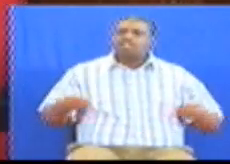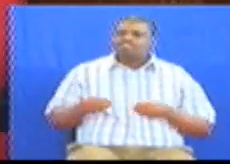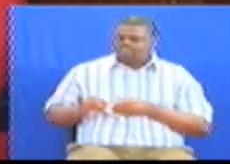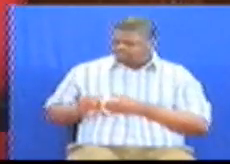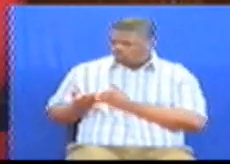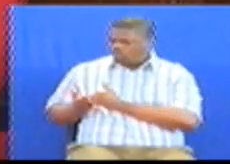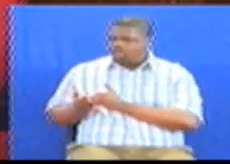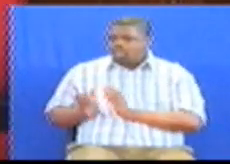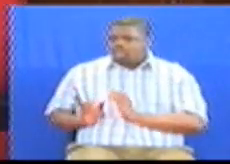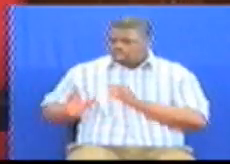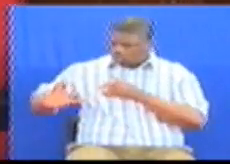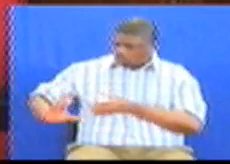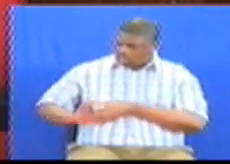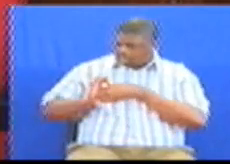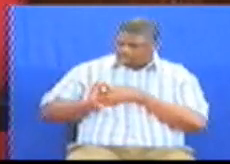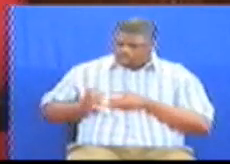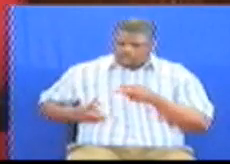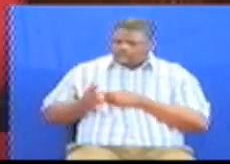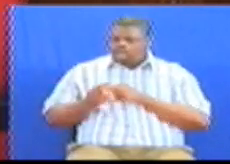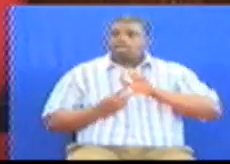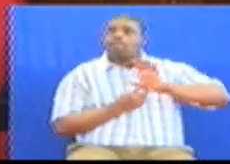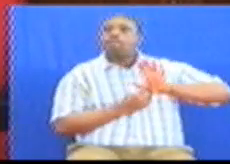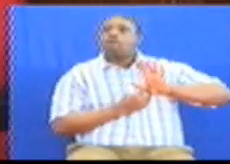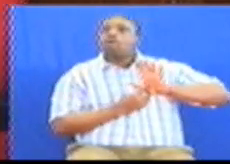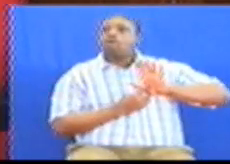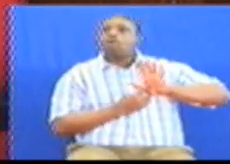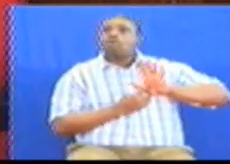7 za bonde la Ufa. Ile barabara inaitwa ya Surungai